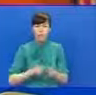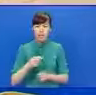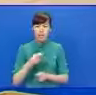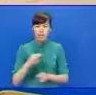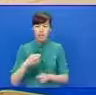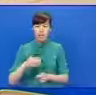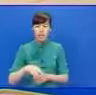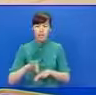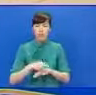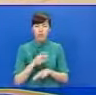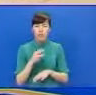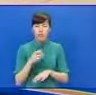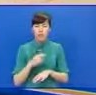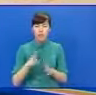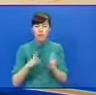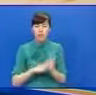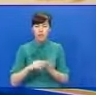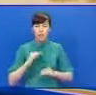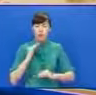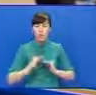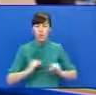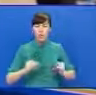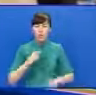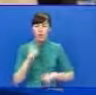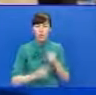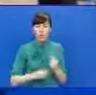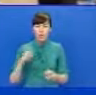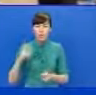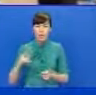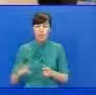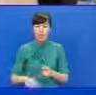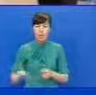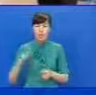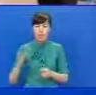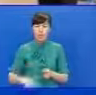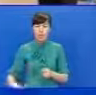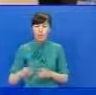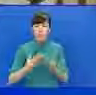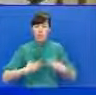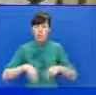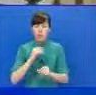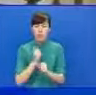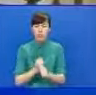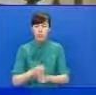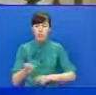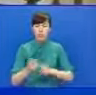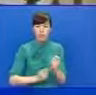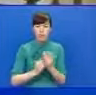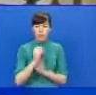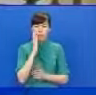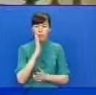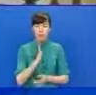ата жары Назипамен 9 перзентті өсіріп, қызын қияға, ұлын ұяға қондырды. Отбасы мүшелері кілең билік биігінен